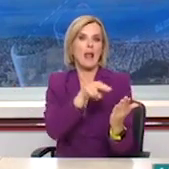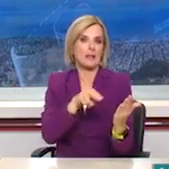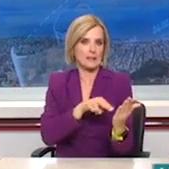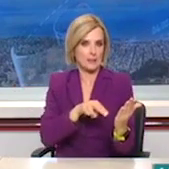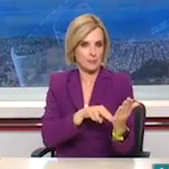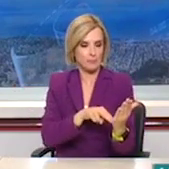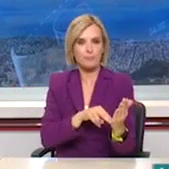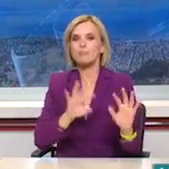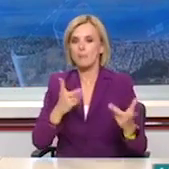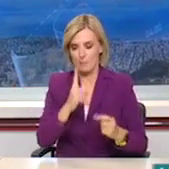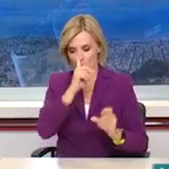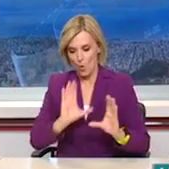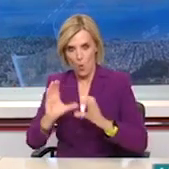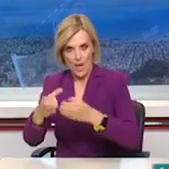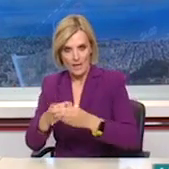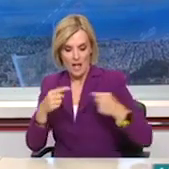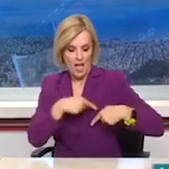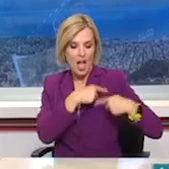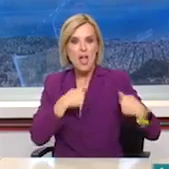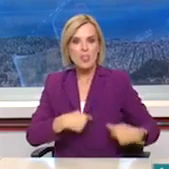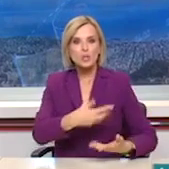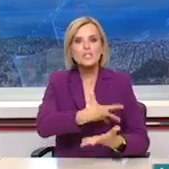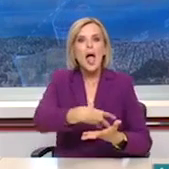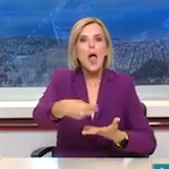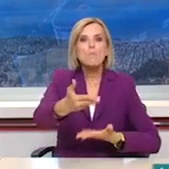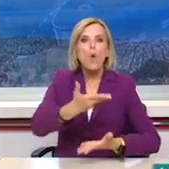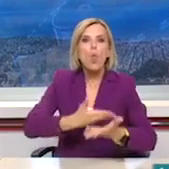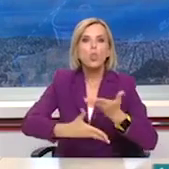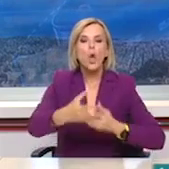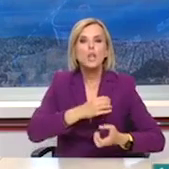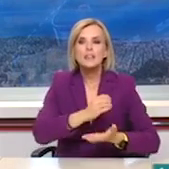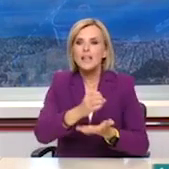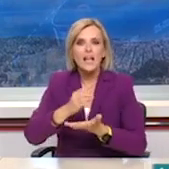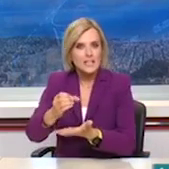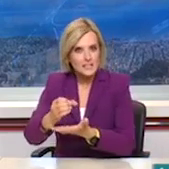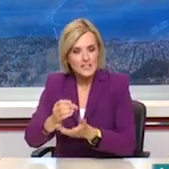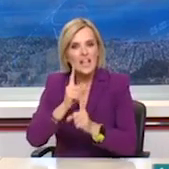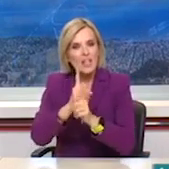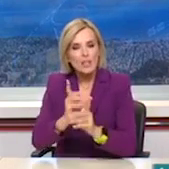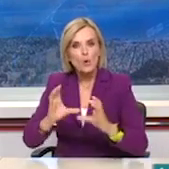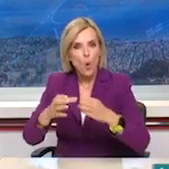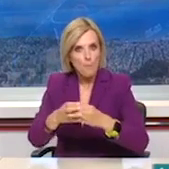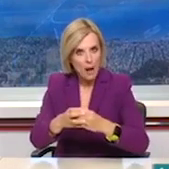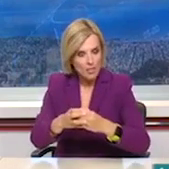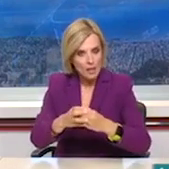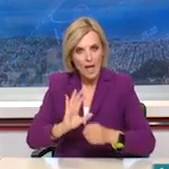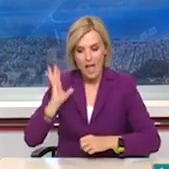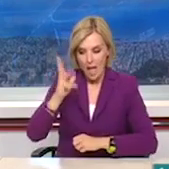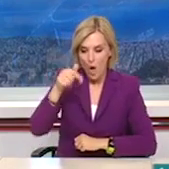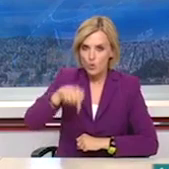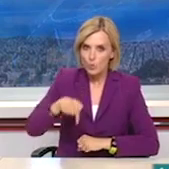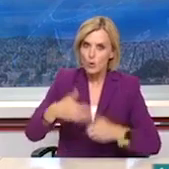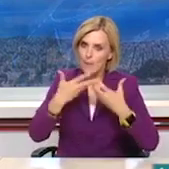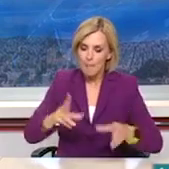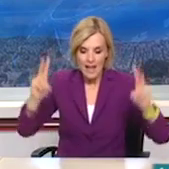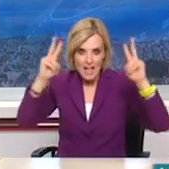αφορά εθελοντές αιμοδότες και διεξάγεται από το Εθνικό Κέντρο Αιμοδοσίας και την ομάδα των κυρίων Κατσίβελα και Σταμούλη. Μέχρι τώρα έχει εξετάσει